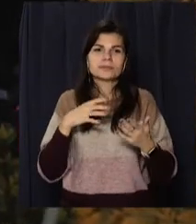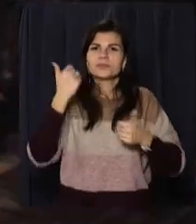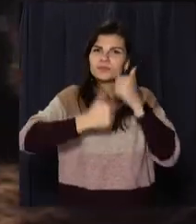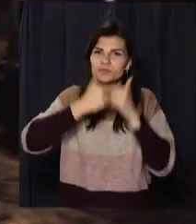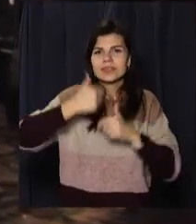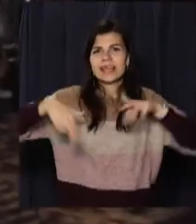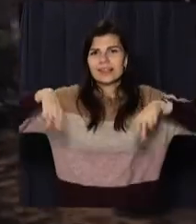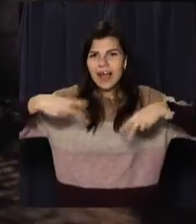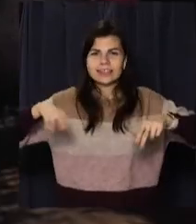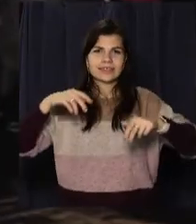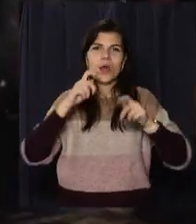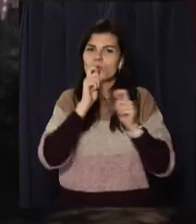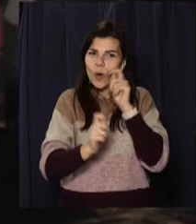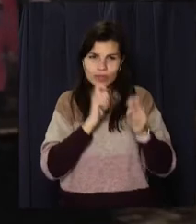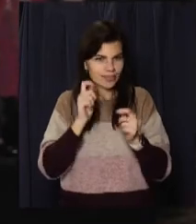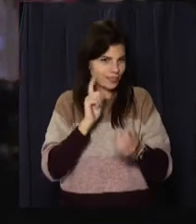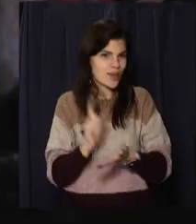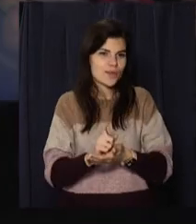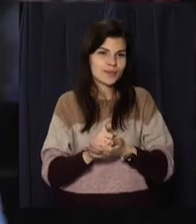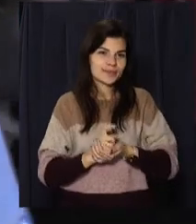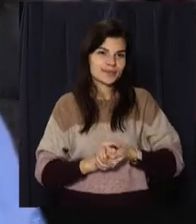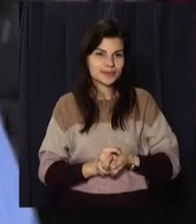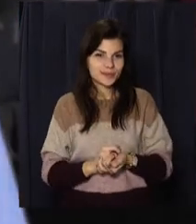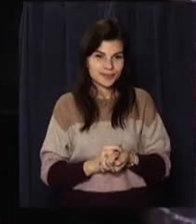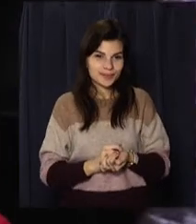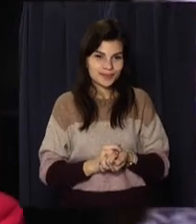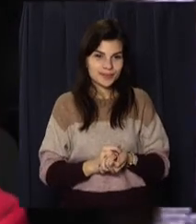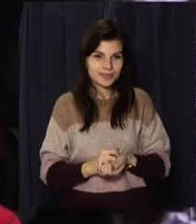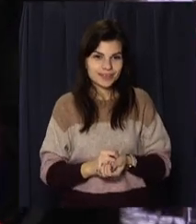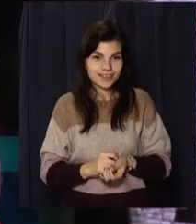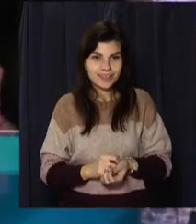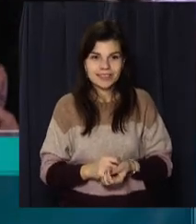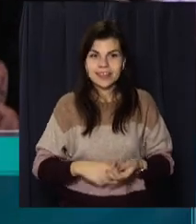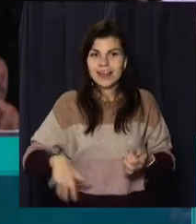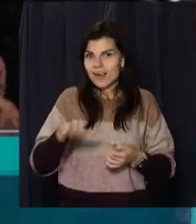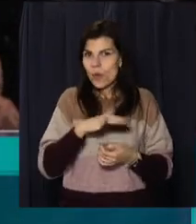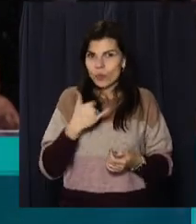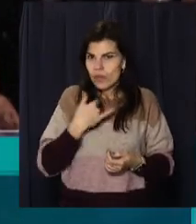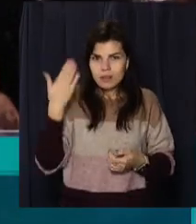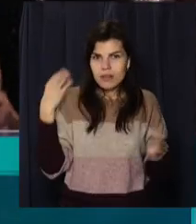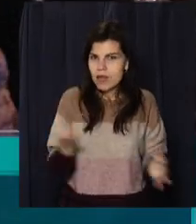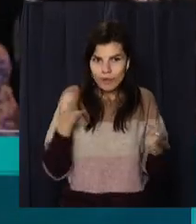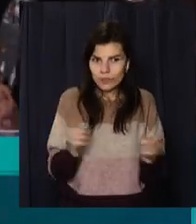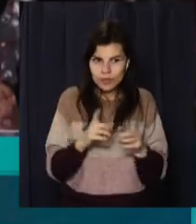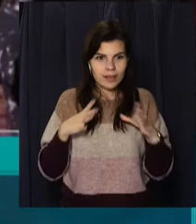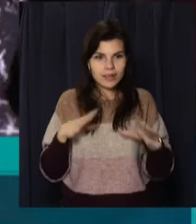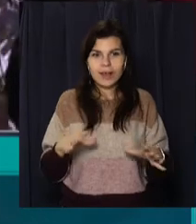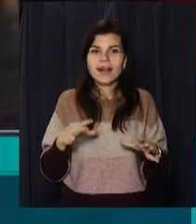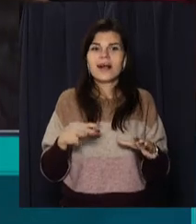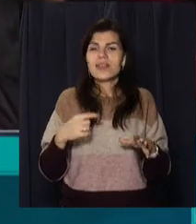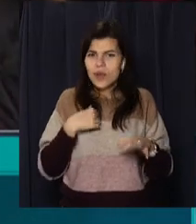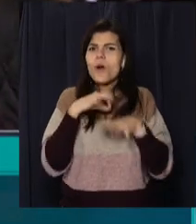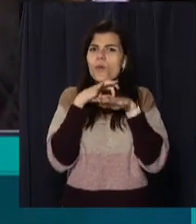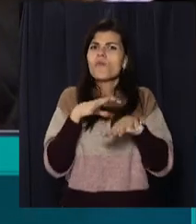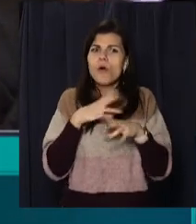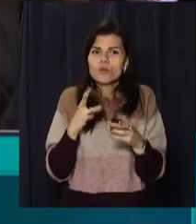конкурсами, вікторинами та подарунками. У нас на массиве никогда таких елок не было, и не, как, праздники-то у нас проводились, но